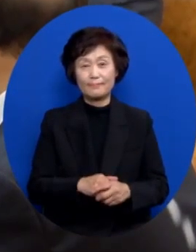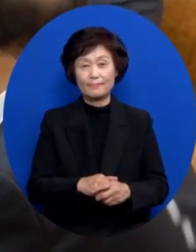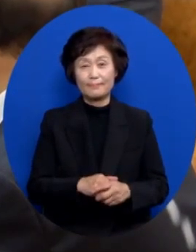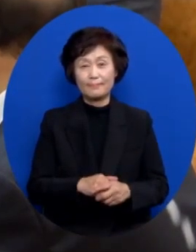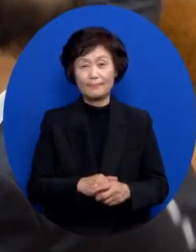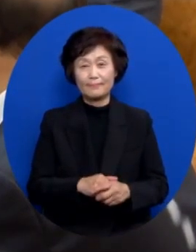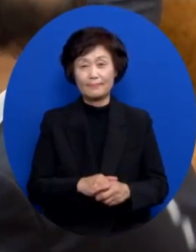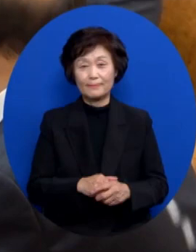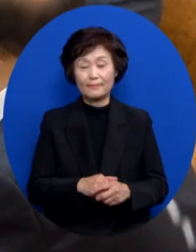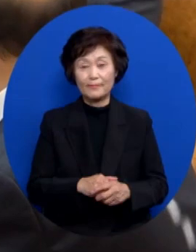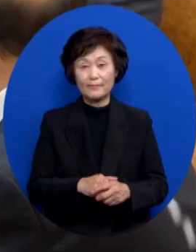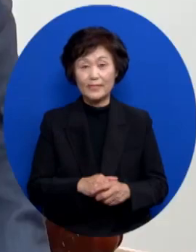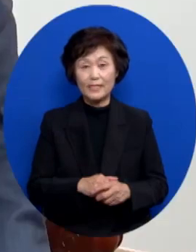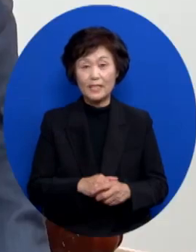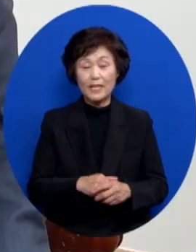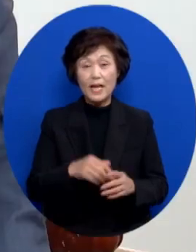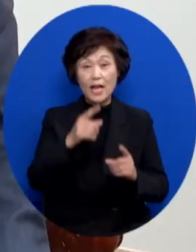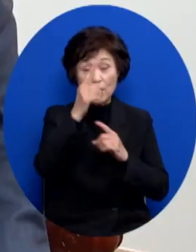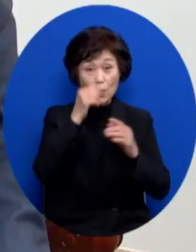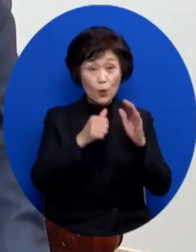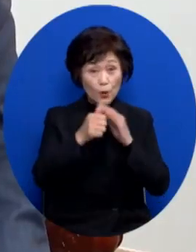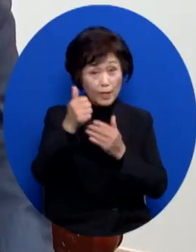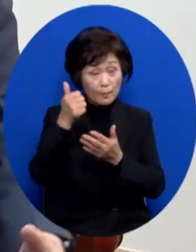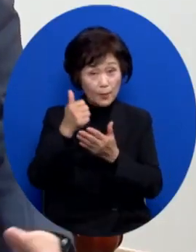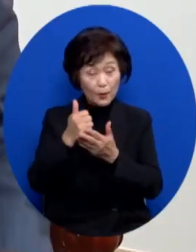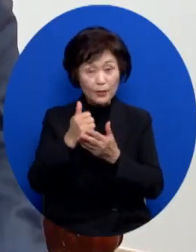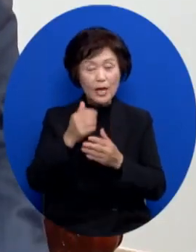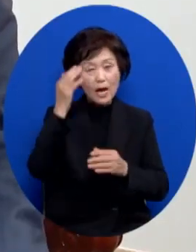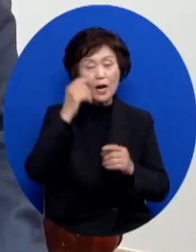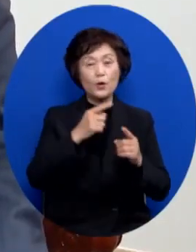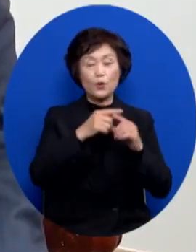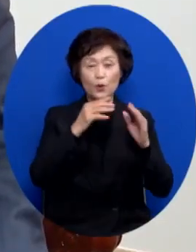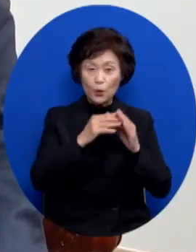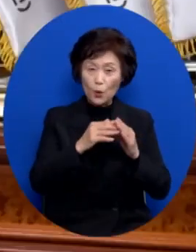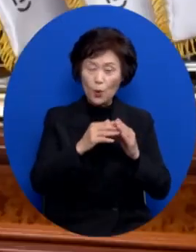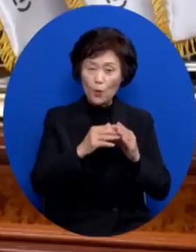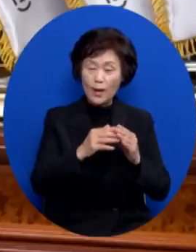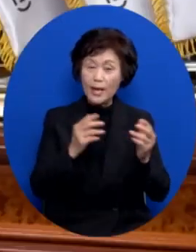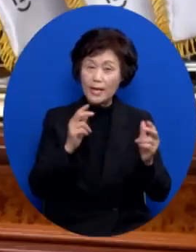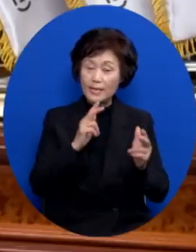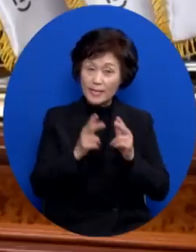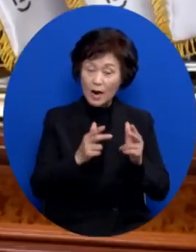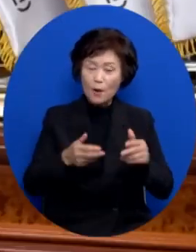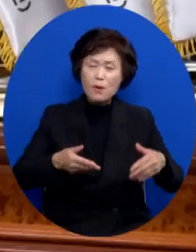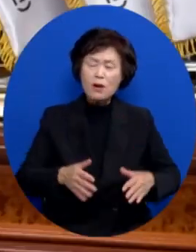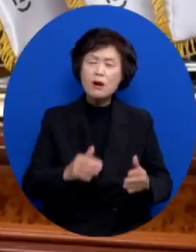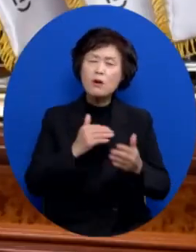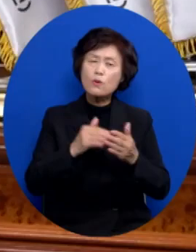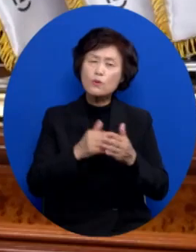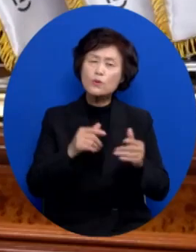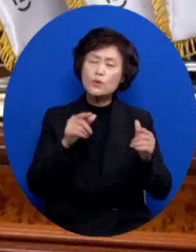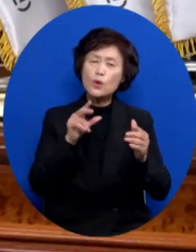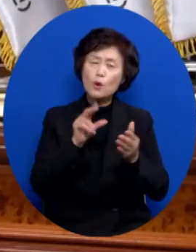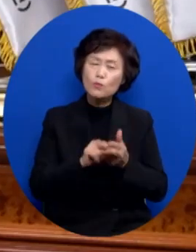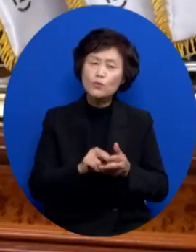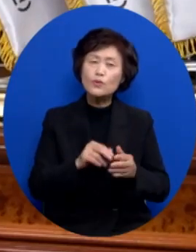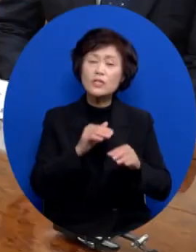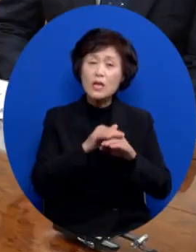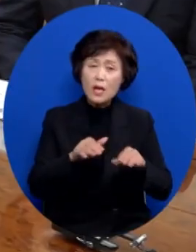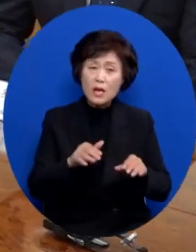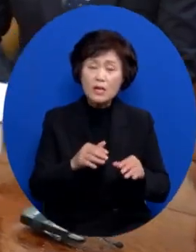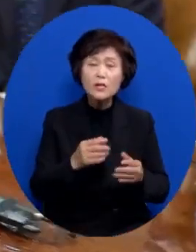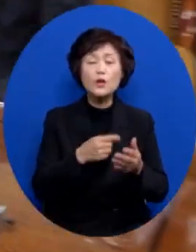방문했습니다 한교총 이영훈 대표회장은 한국교회 역점 사업인 저출생 대책 문제등에 대해 지속적인